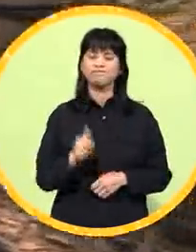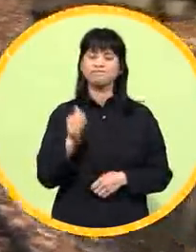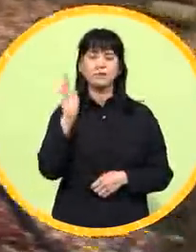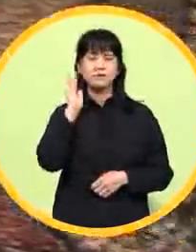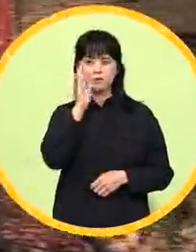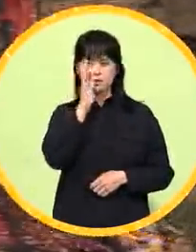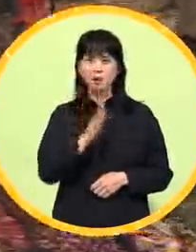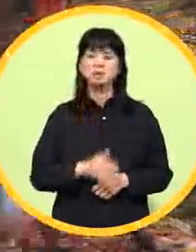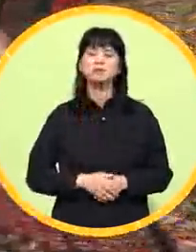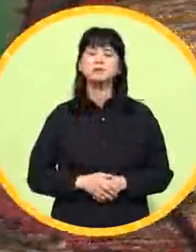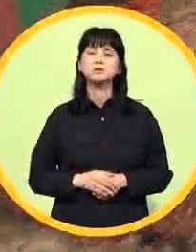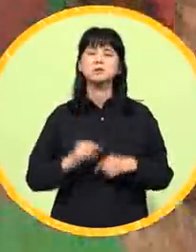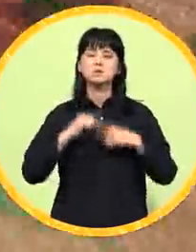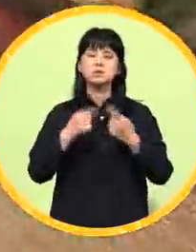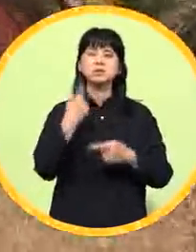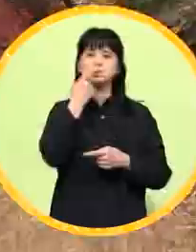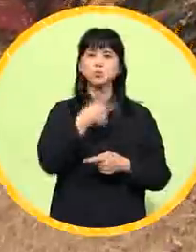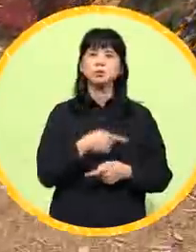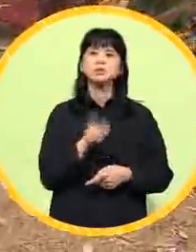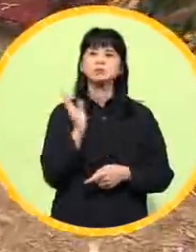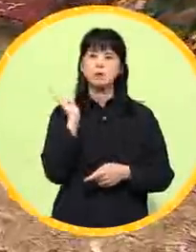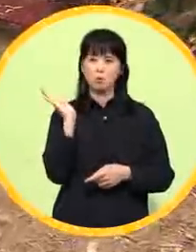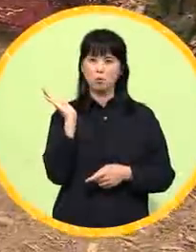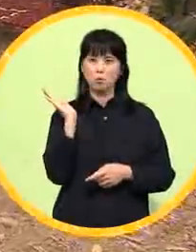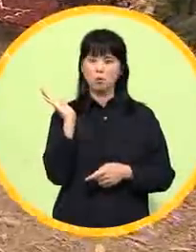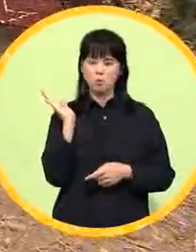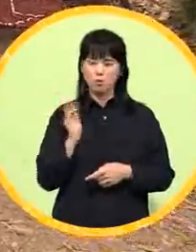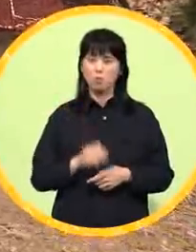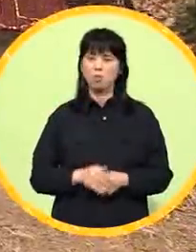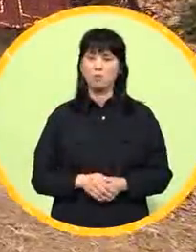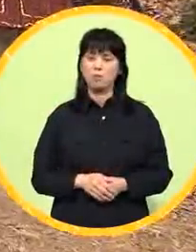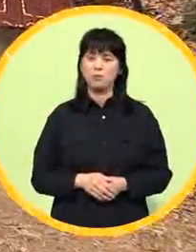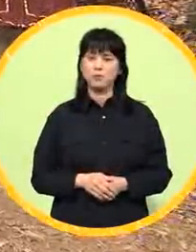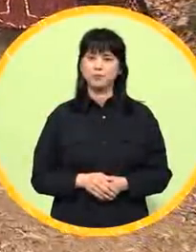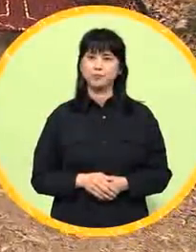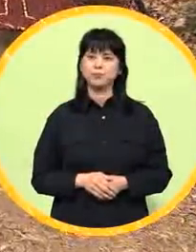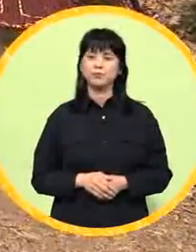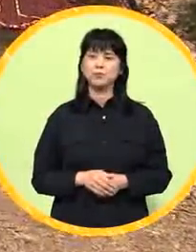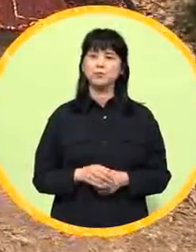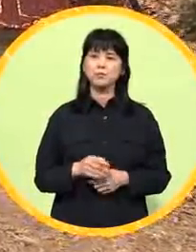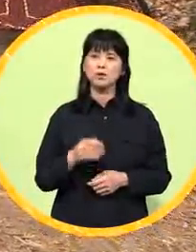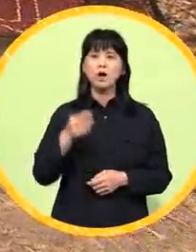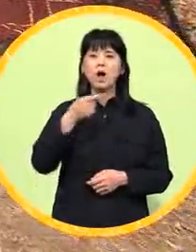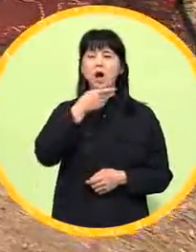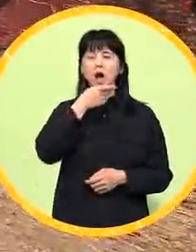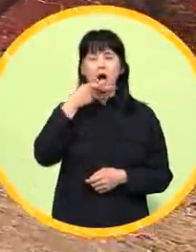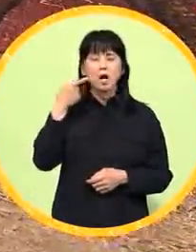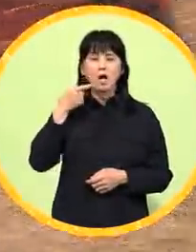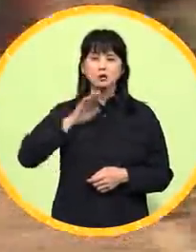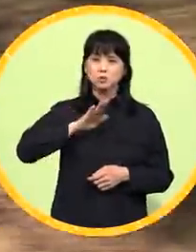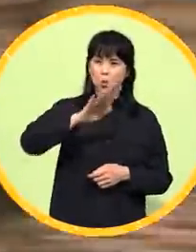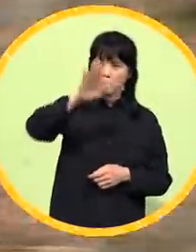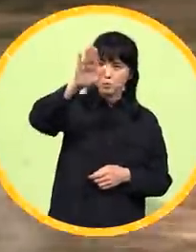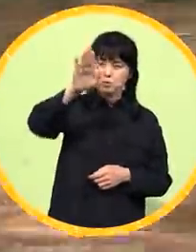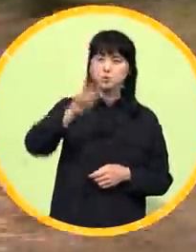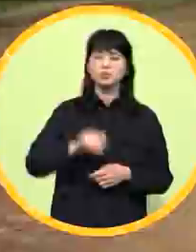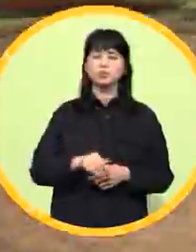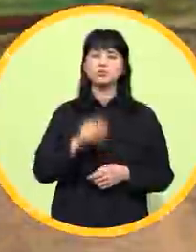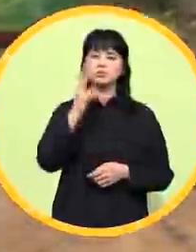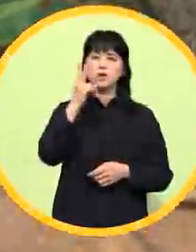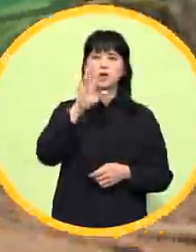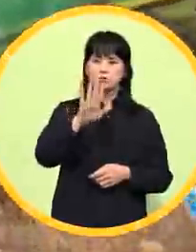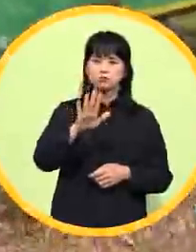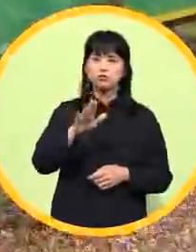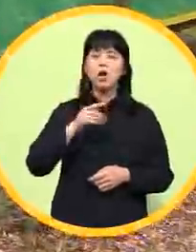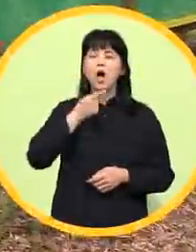くださいまず入り口がですね目の前にあればこちらが入隊出口でなるってだとあとこの赤いスロープですねこちら2カ所あり